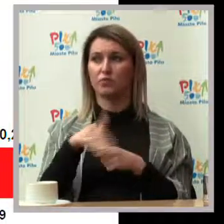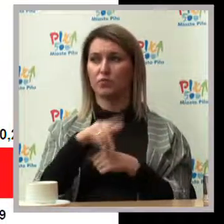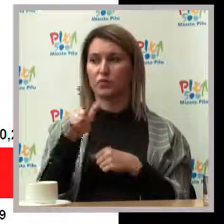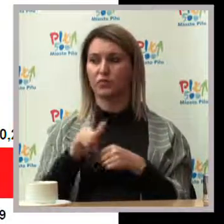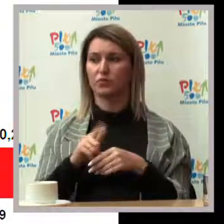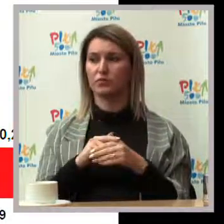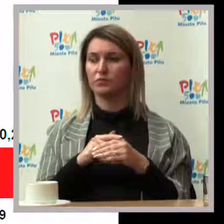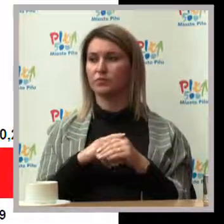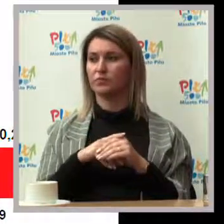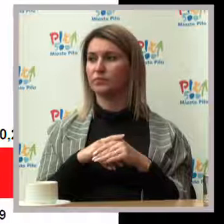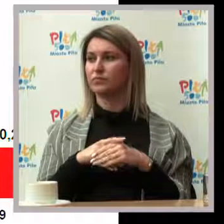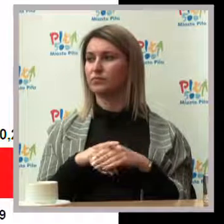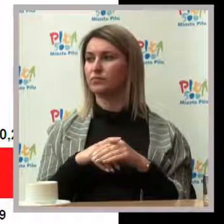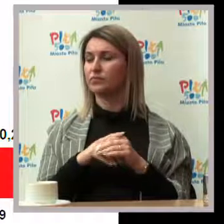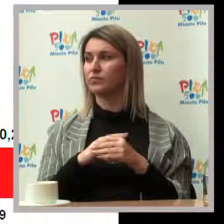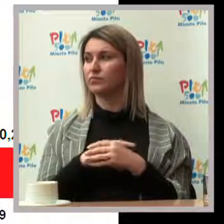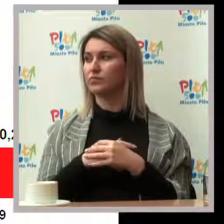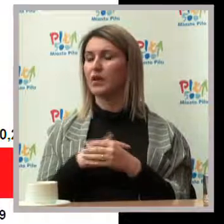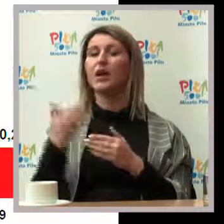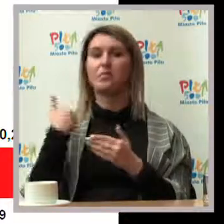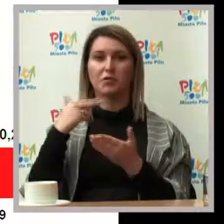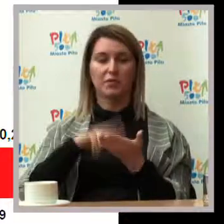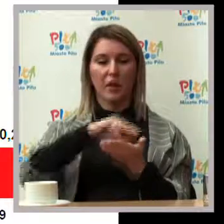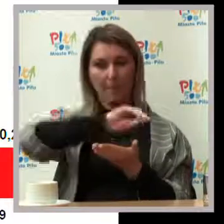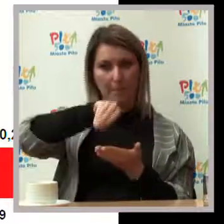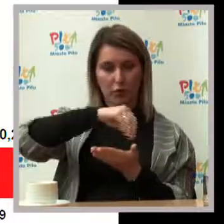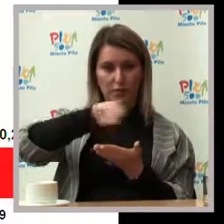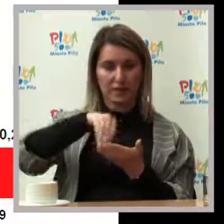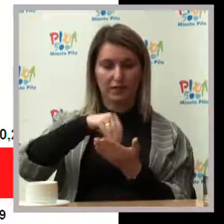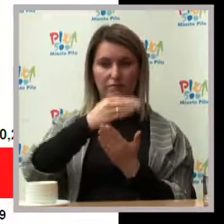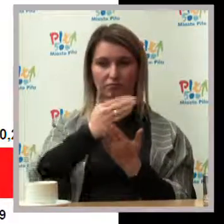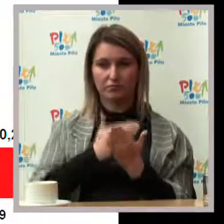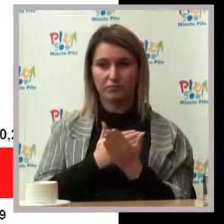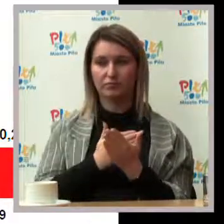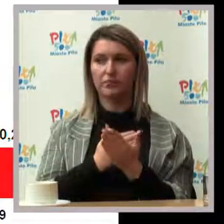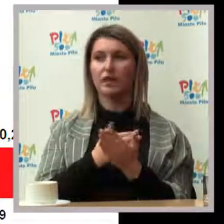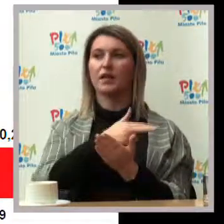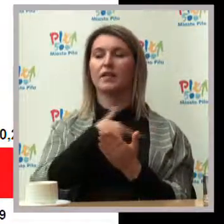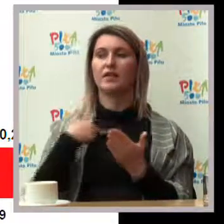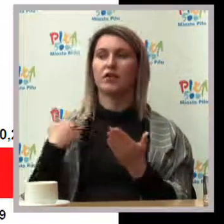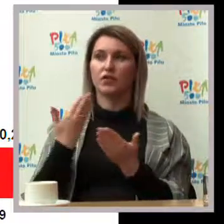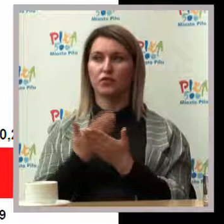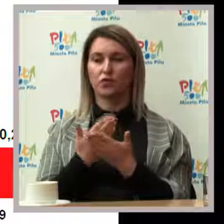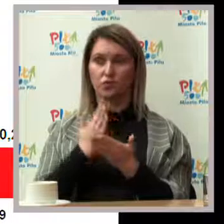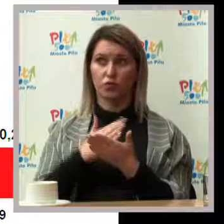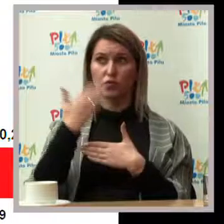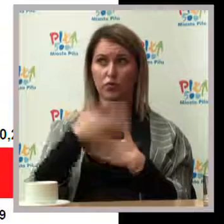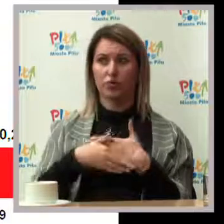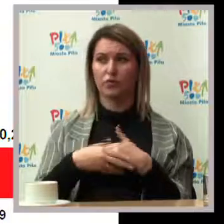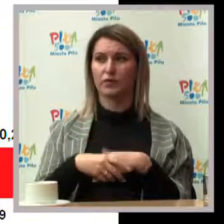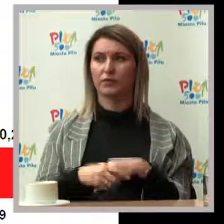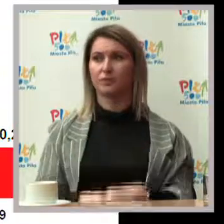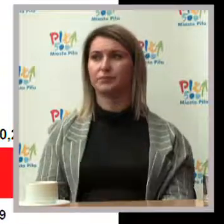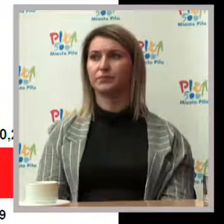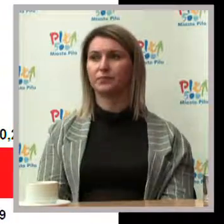panem prezydentem w tym tygodniu na podpisaniu protokołu weryfikacyjnych. Nasze wnioski już końcowe niektórych projektów. Jesteśmy na